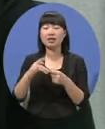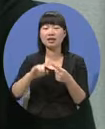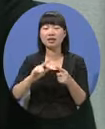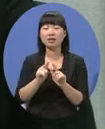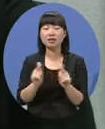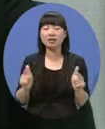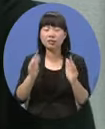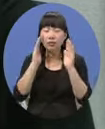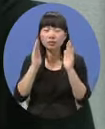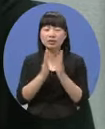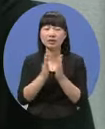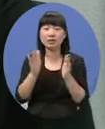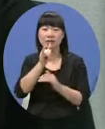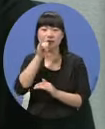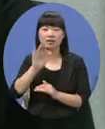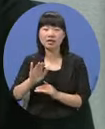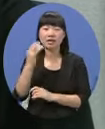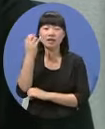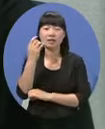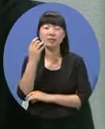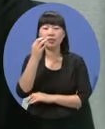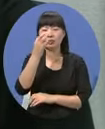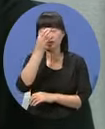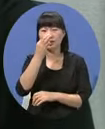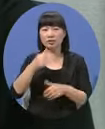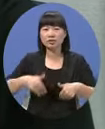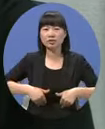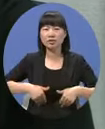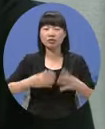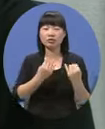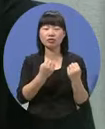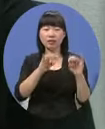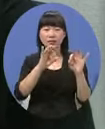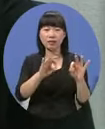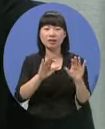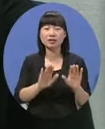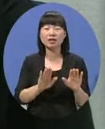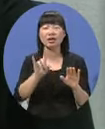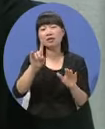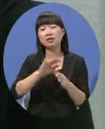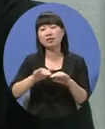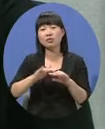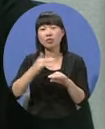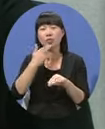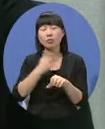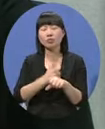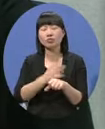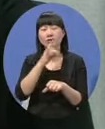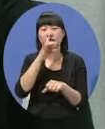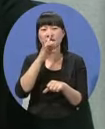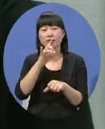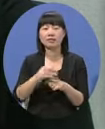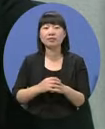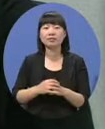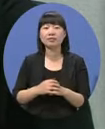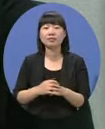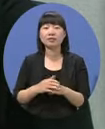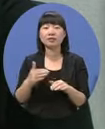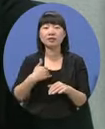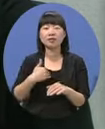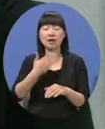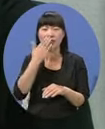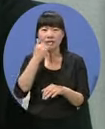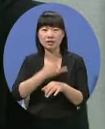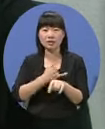이것저것 공부를 해봤는데 기본기가 필요한 수학 같은 경우는 전혀 풀리지가 않고 손도 못 대겠더라고요. 그래서 제가 할